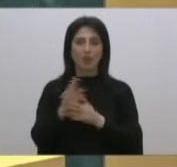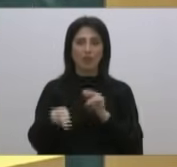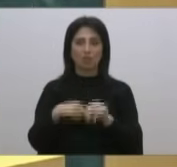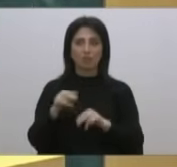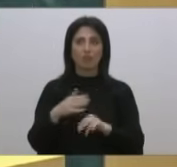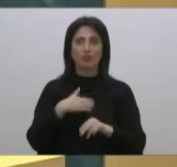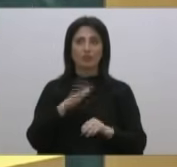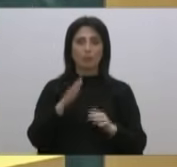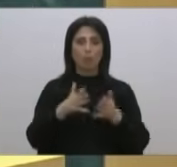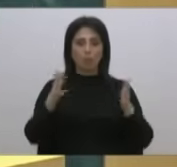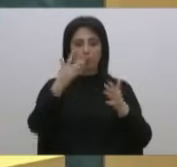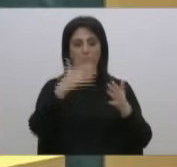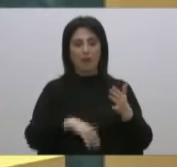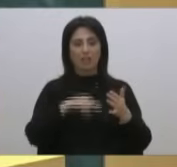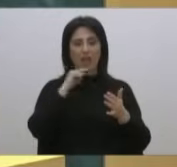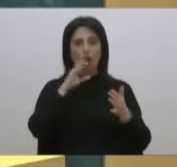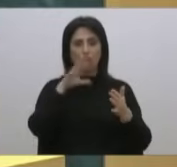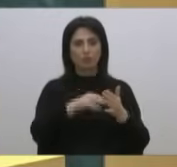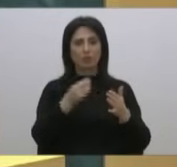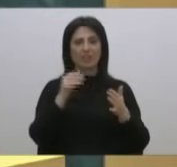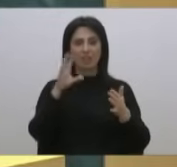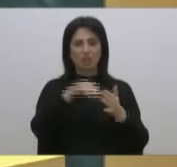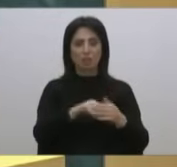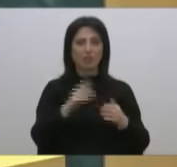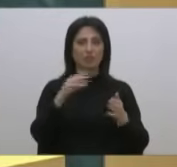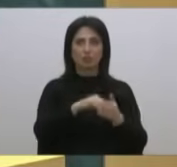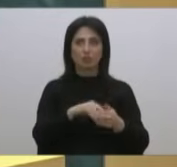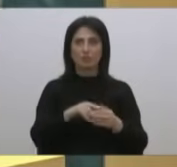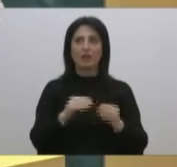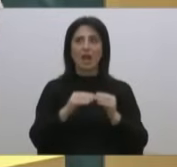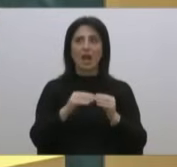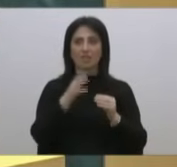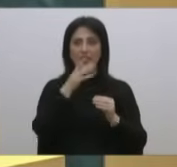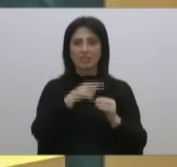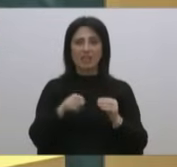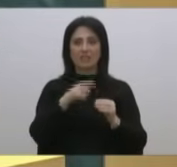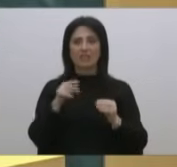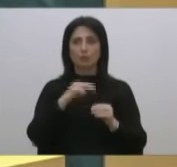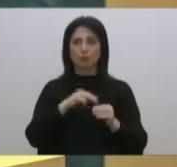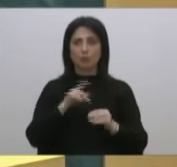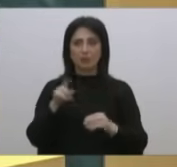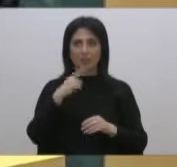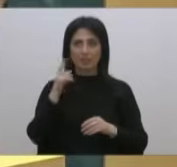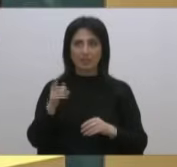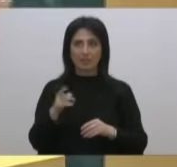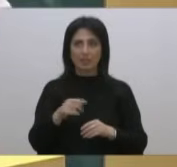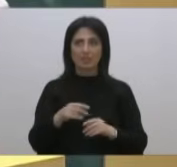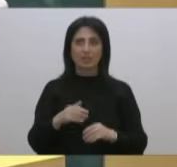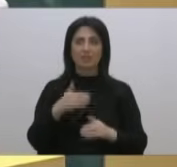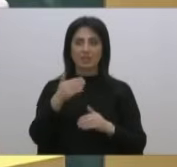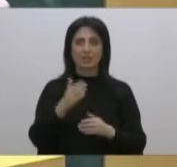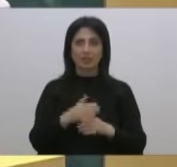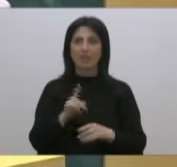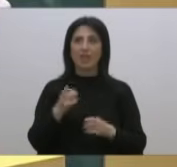ხელშეკრულება, ჩვენ უფრო ფართო, სადაც ეკონომიკა შედიოდა ფინანსების სხვა საკითხებიც, 10 წელიწადია მუშაობთ ამაზე, მან თქვა ეს და წინა